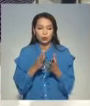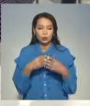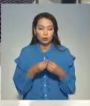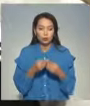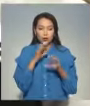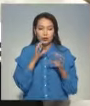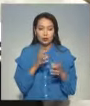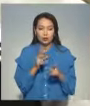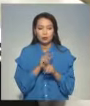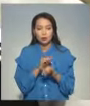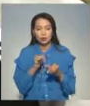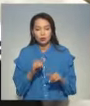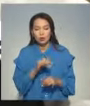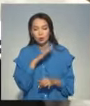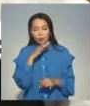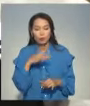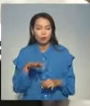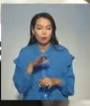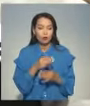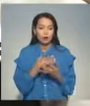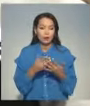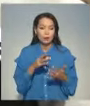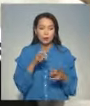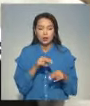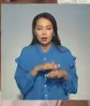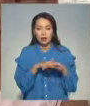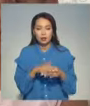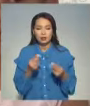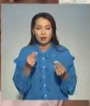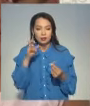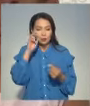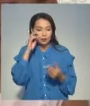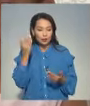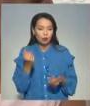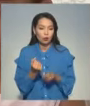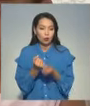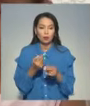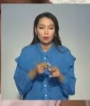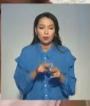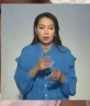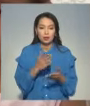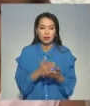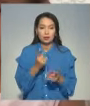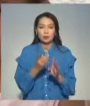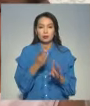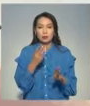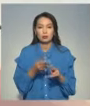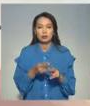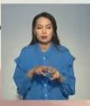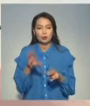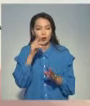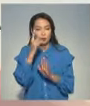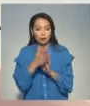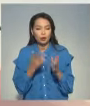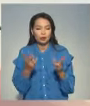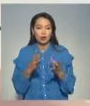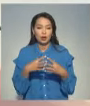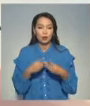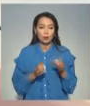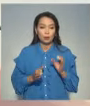жауапкершілік сезінбесе миллиардтап бөліп жатқан қаржы мен мемлекеттің қамқорлығы түкке де тұрмайды. Бірінші кезекте осыны түсінуіміз қажет. Отбасы